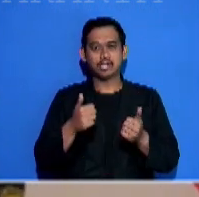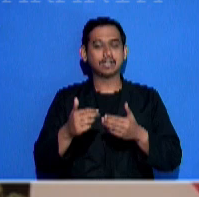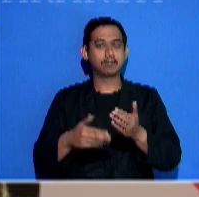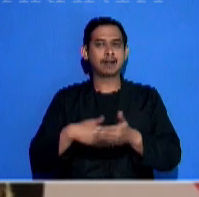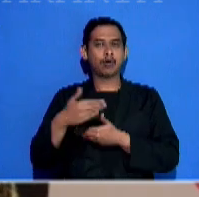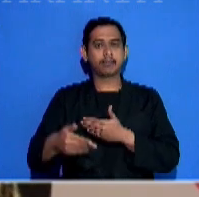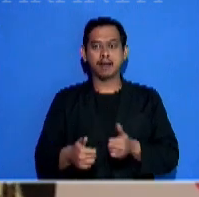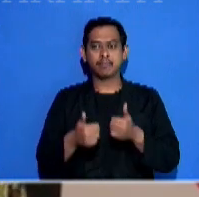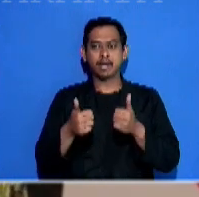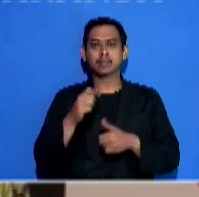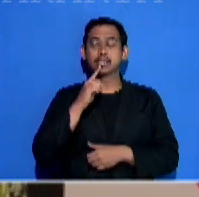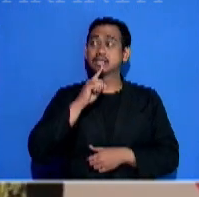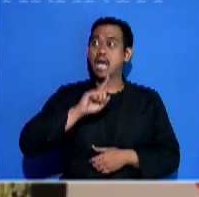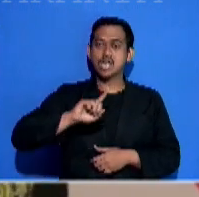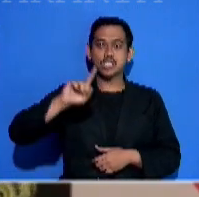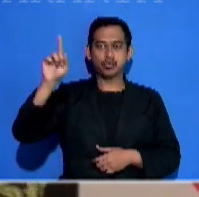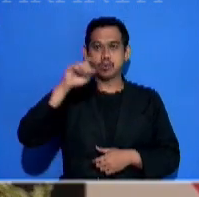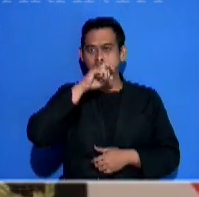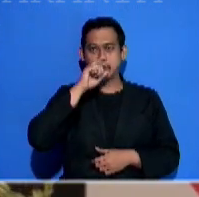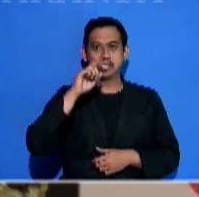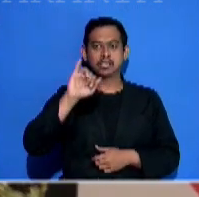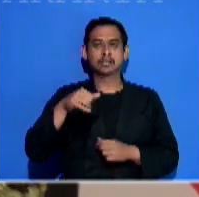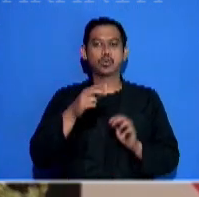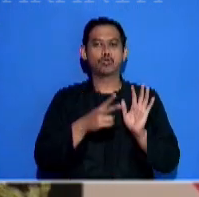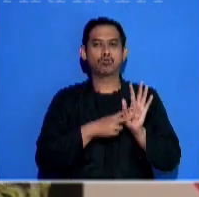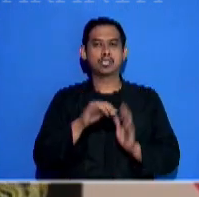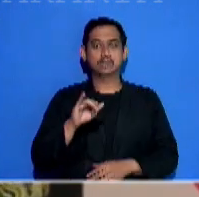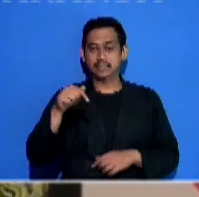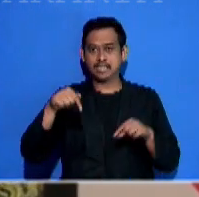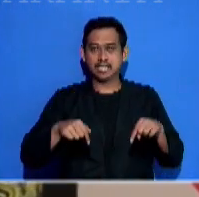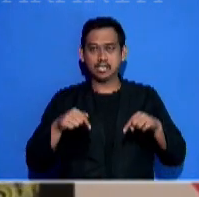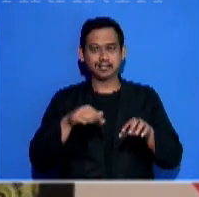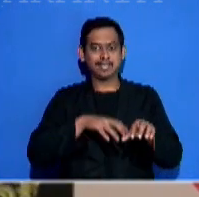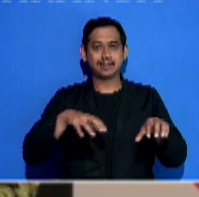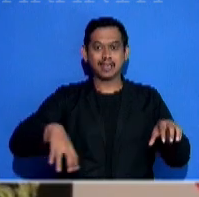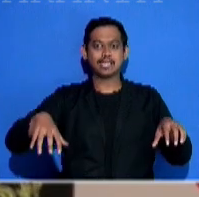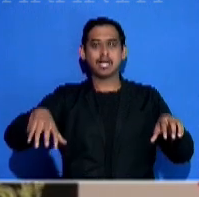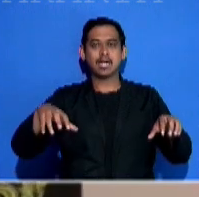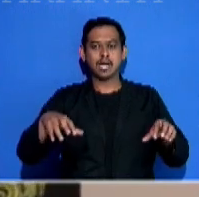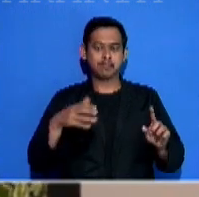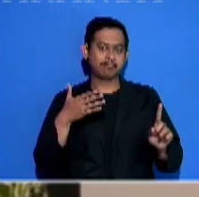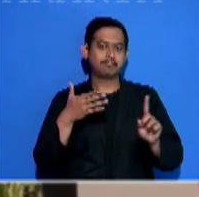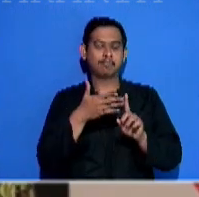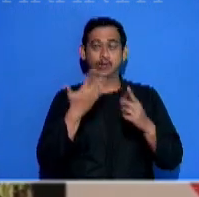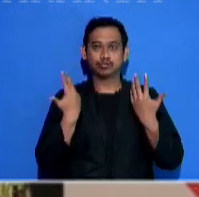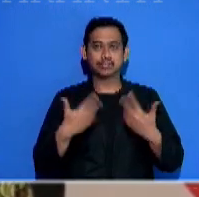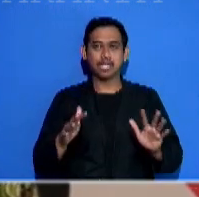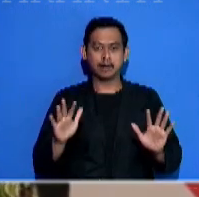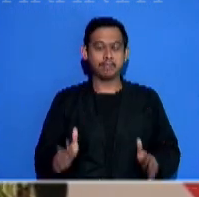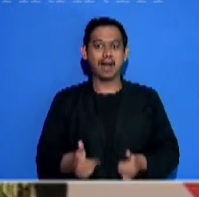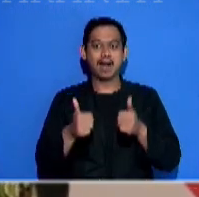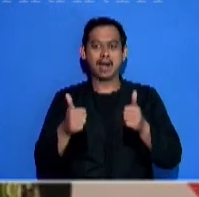ya Insyaallah nanti di akhir Juni ini ini tiga titik itu sudah bisa operasional penuh ya